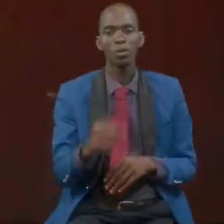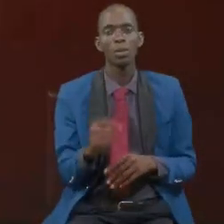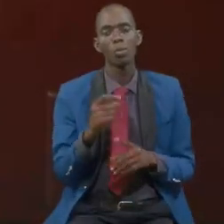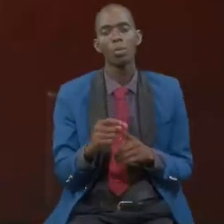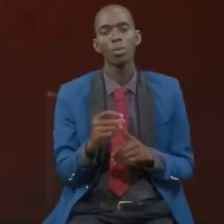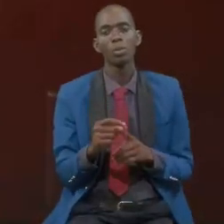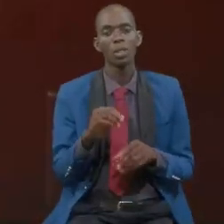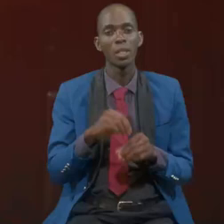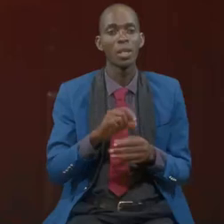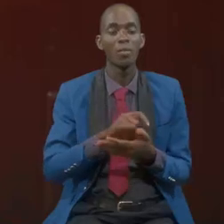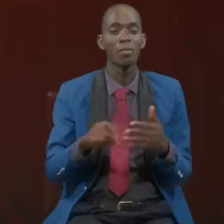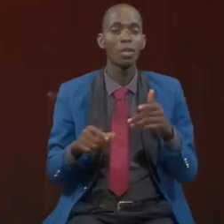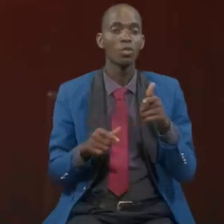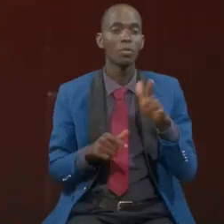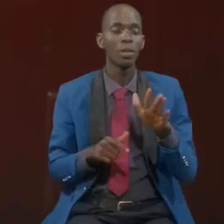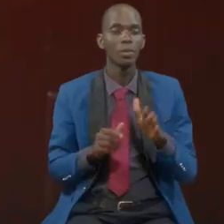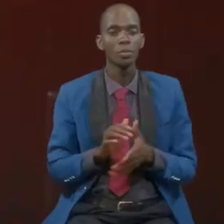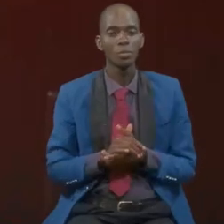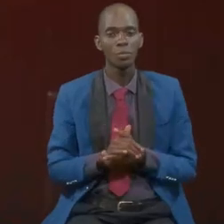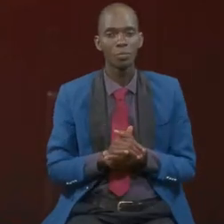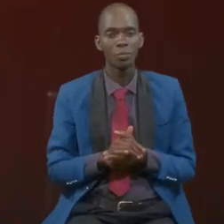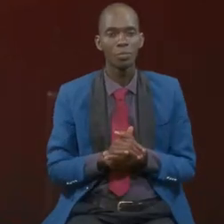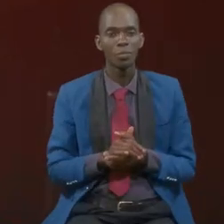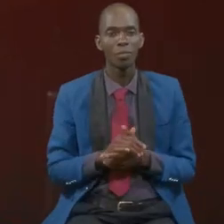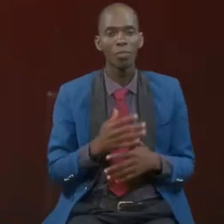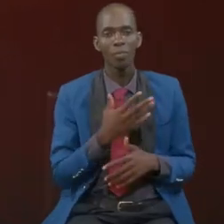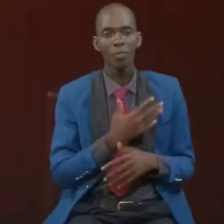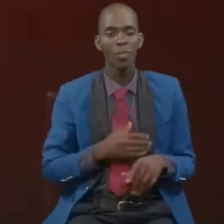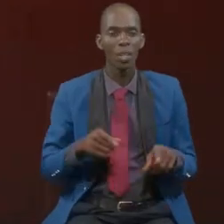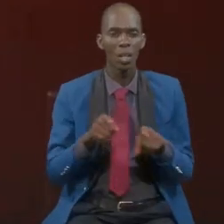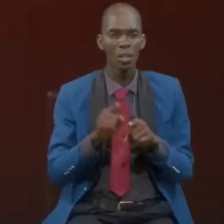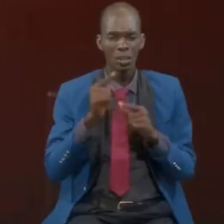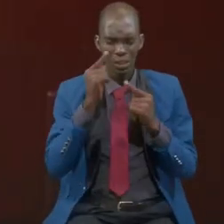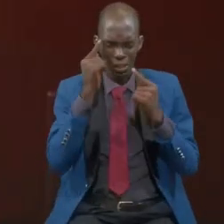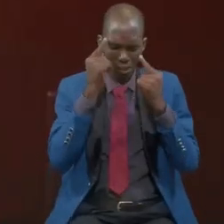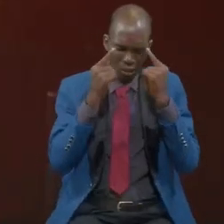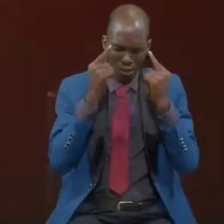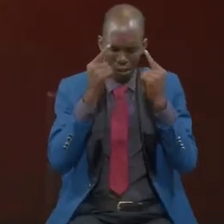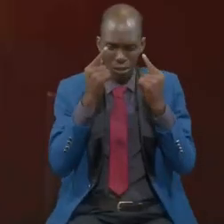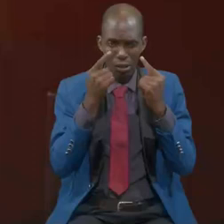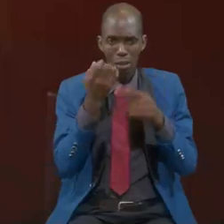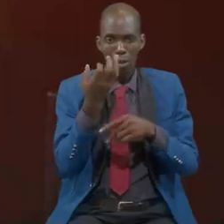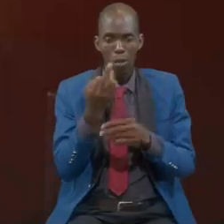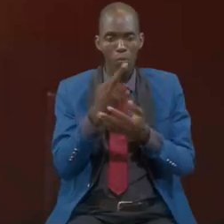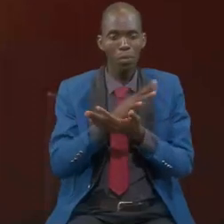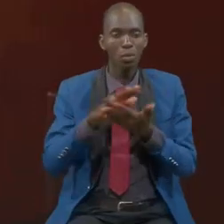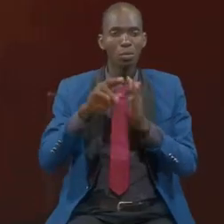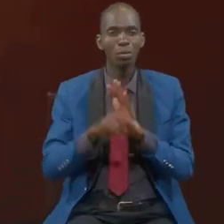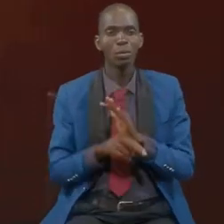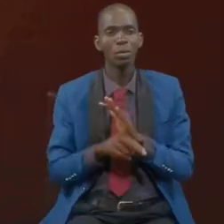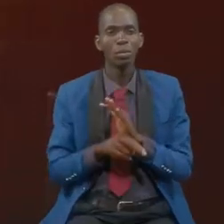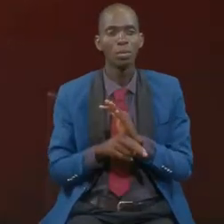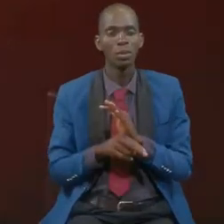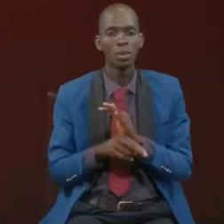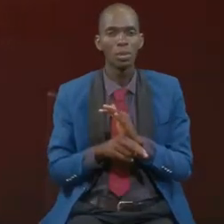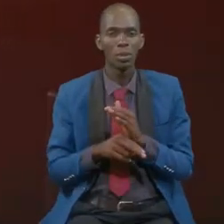parole. Verset 25. 25 dit, « Mais comme Paul discourait